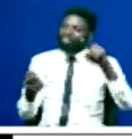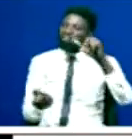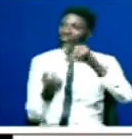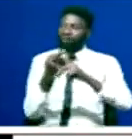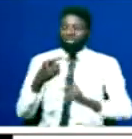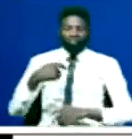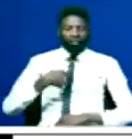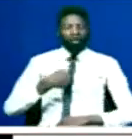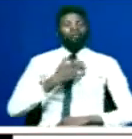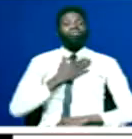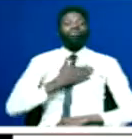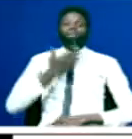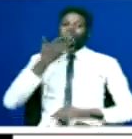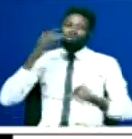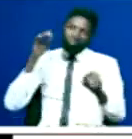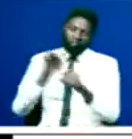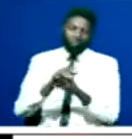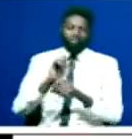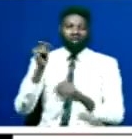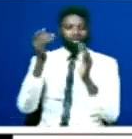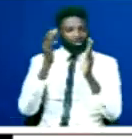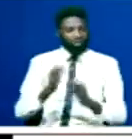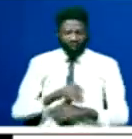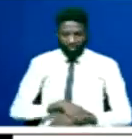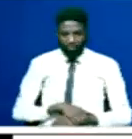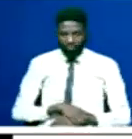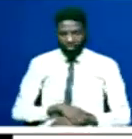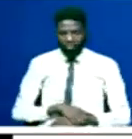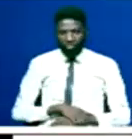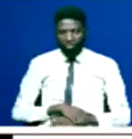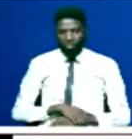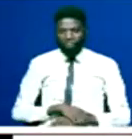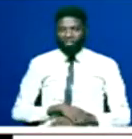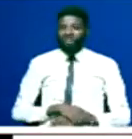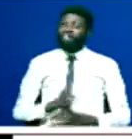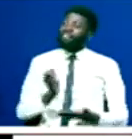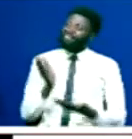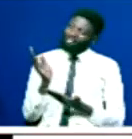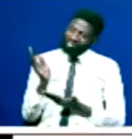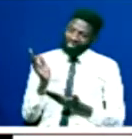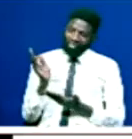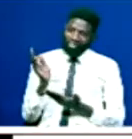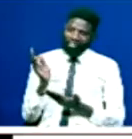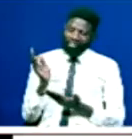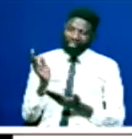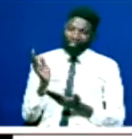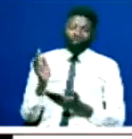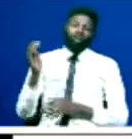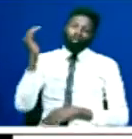nataka niwahakikishie Wakenya ya kwamba huyu mungwana tunamjua.